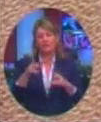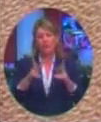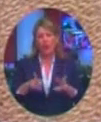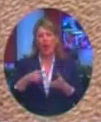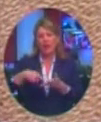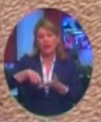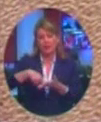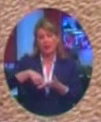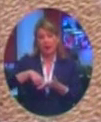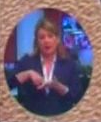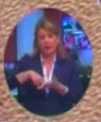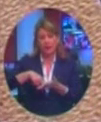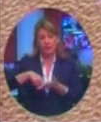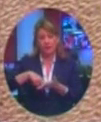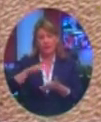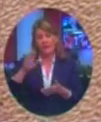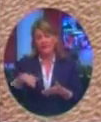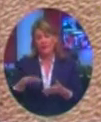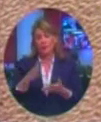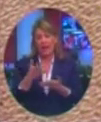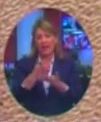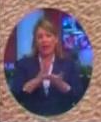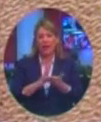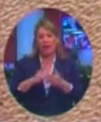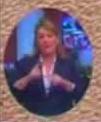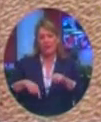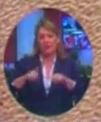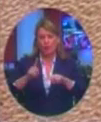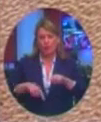ולו חלק מהפגמים הרבים